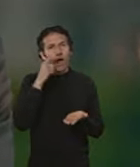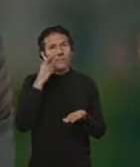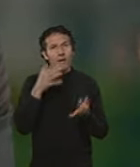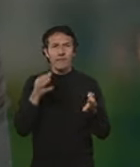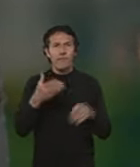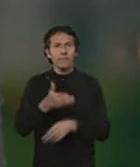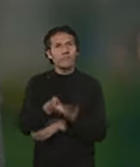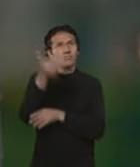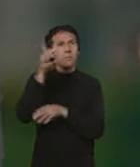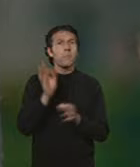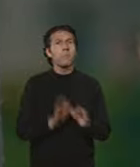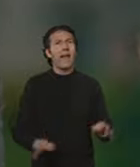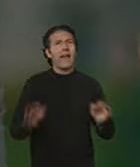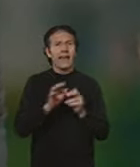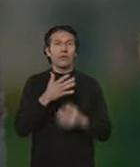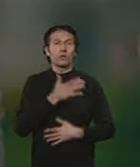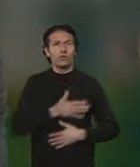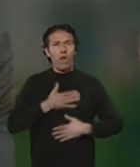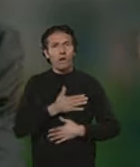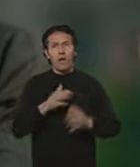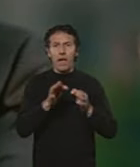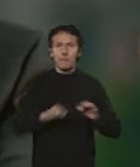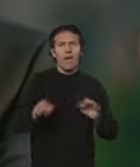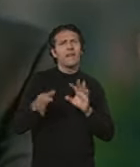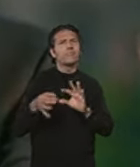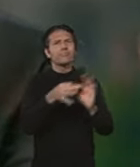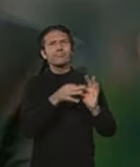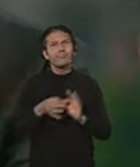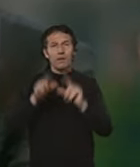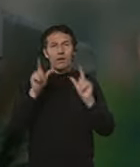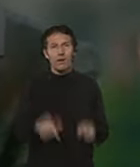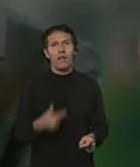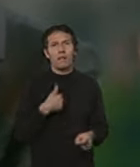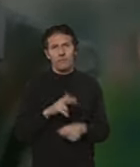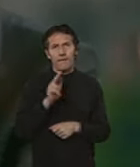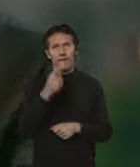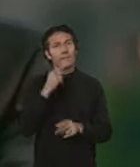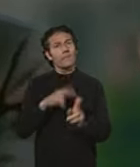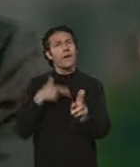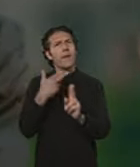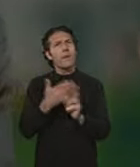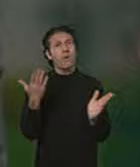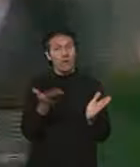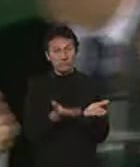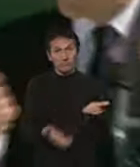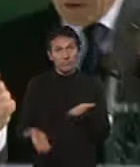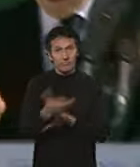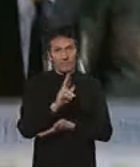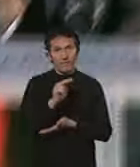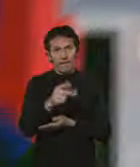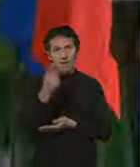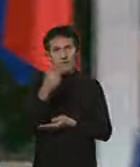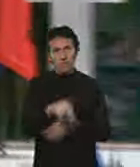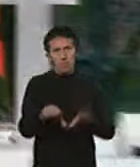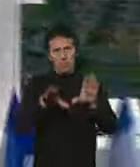une nation joyeuse une nation rassemblée où je vous en réponds vous aurez votre